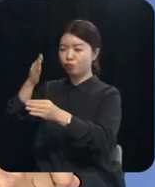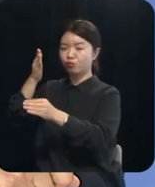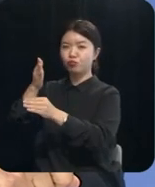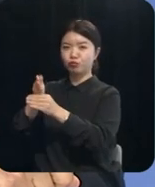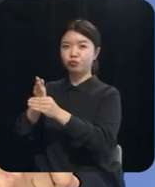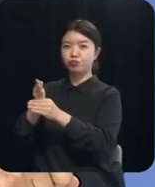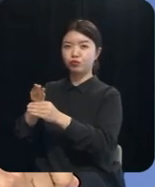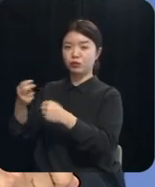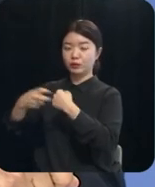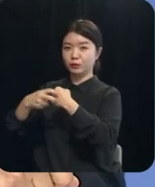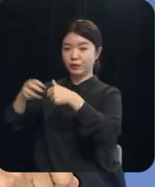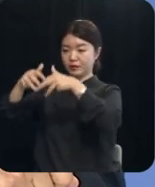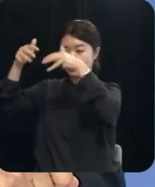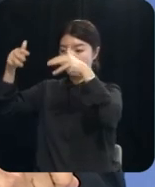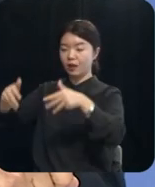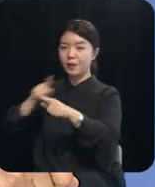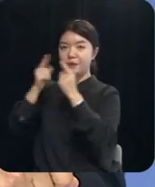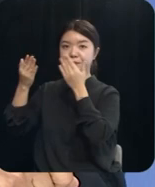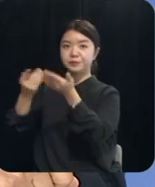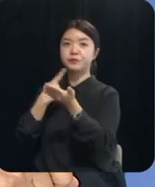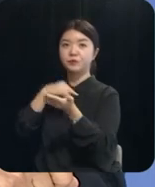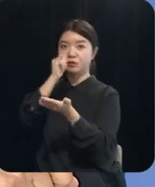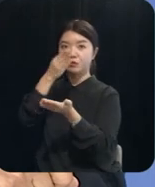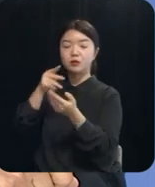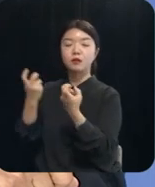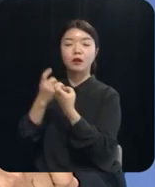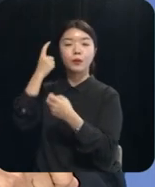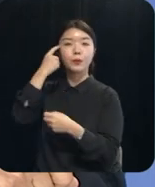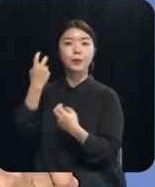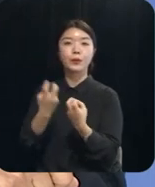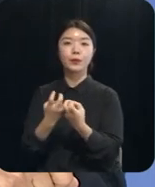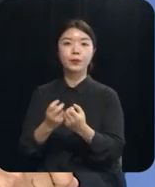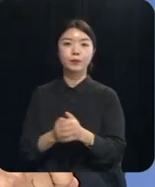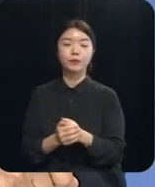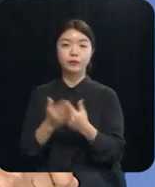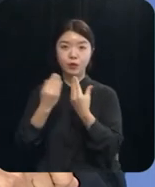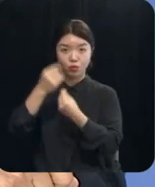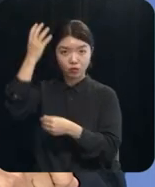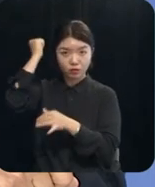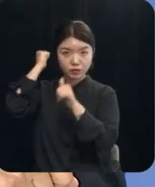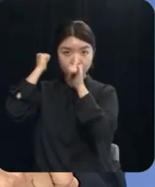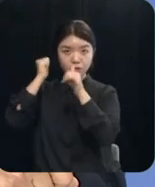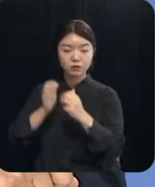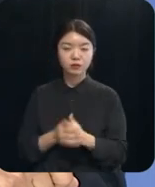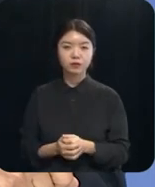응급체계에 관련돼서 말씀을 드렸는데 어떻게 생각하십니까? 내용을 기억하십니까?